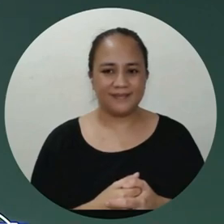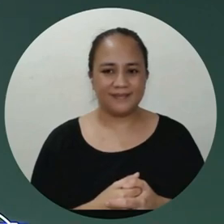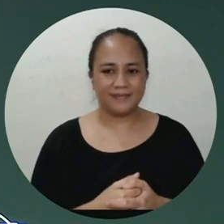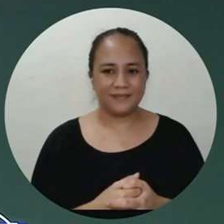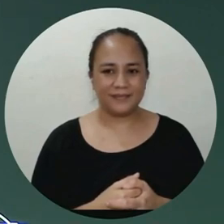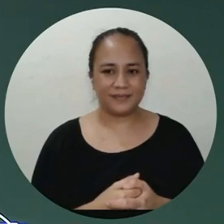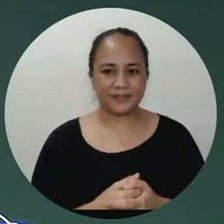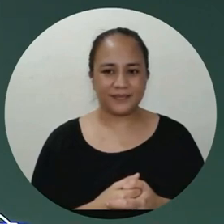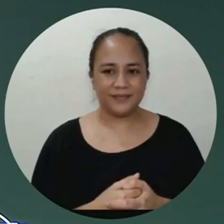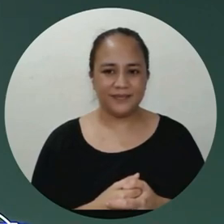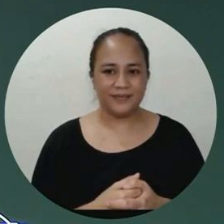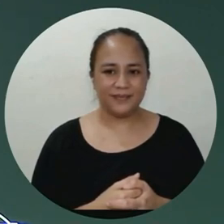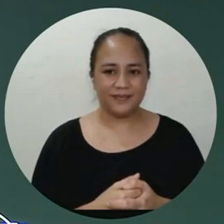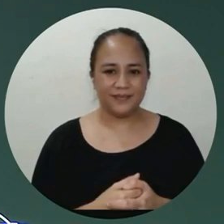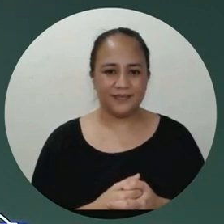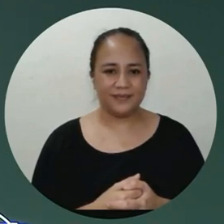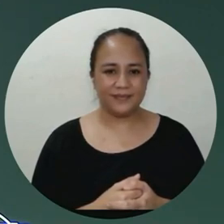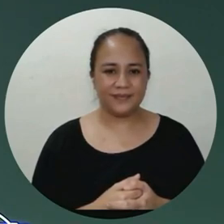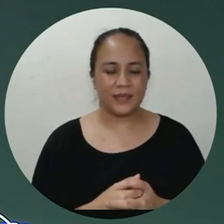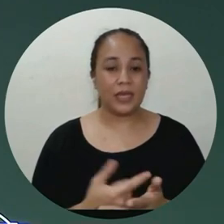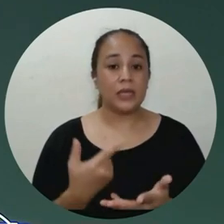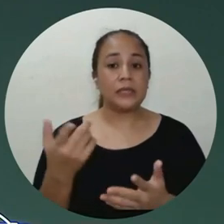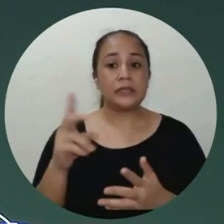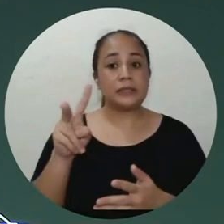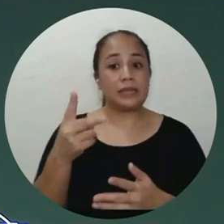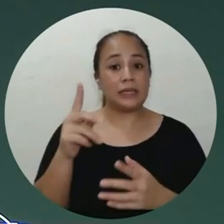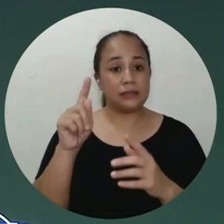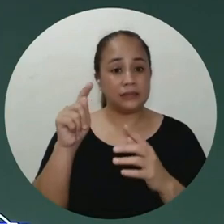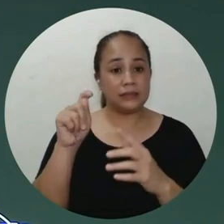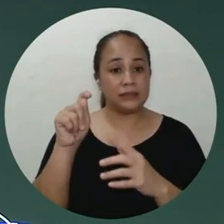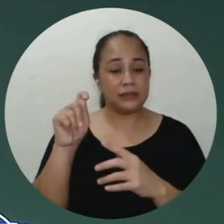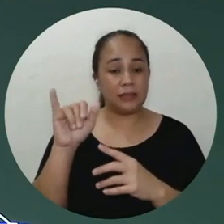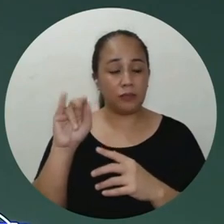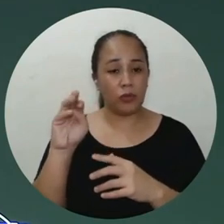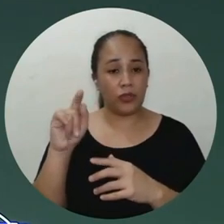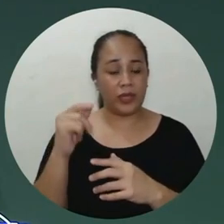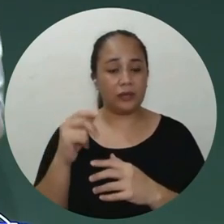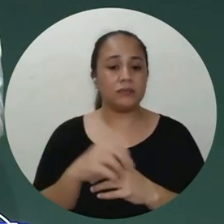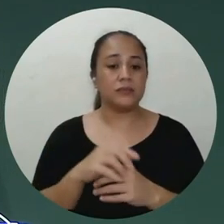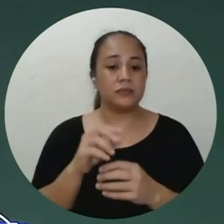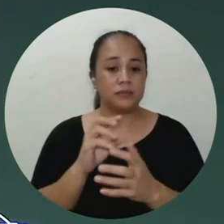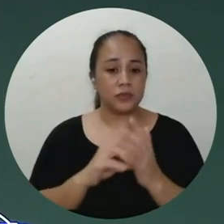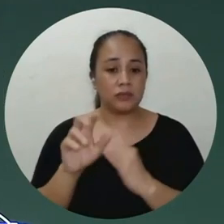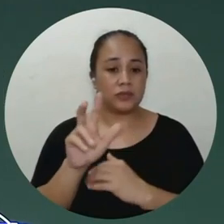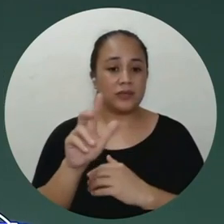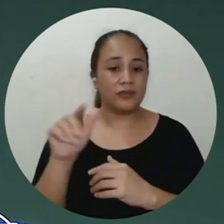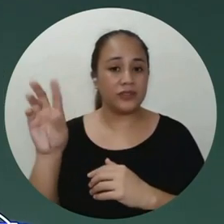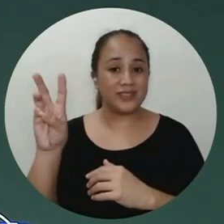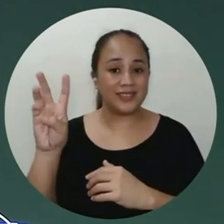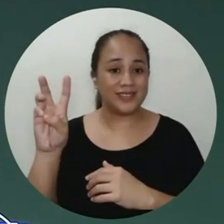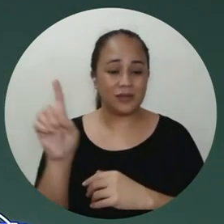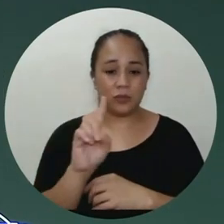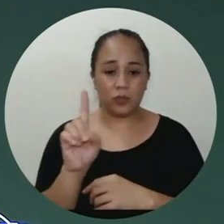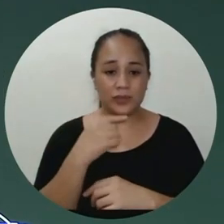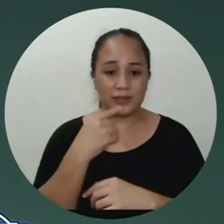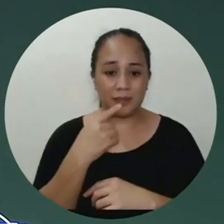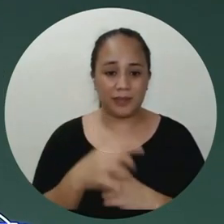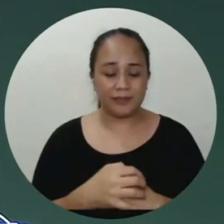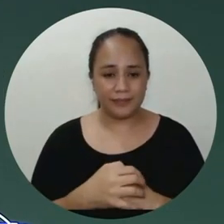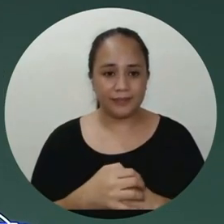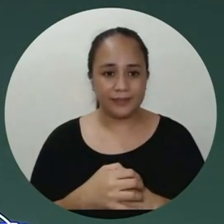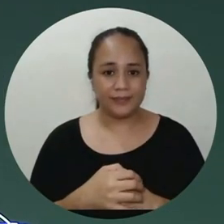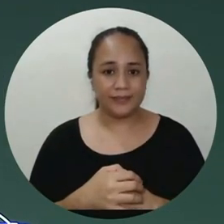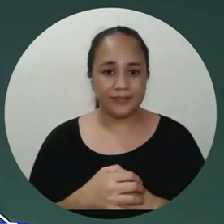16절에 이렇게 말씀했습니다. So in 2 Timothy chapter 3 verse 16 it says, 말씀은 뭐 하나님의 감동으로 된